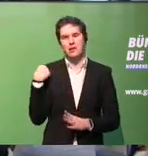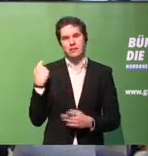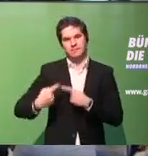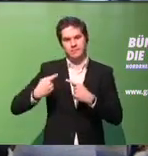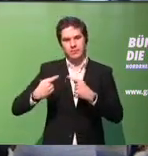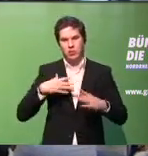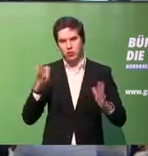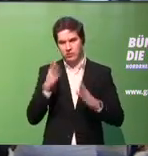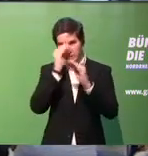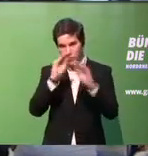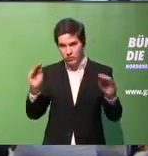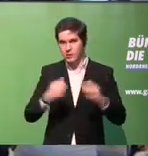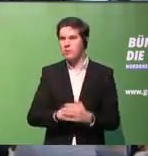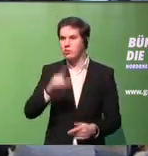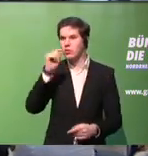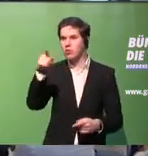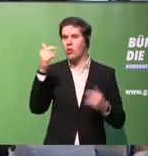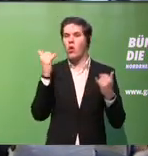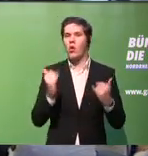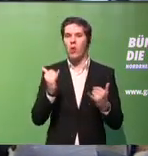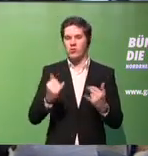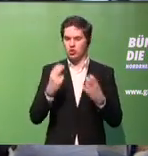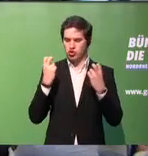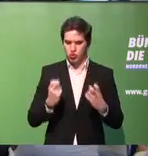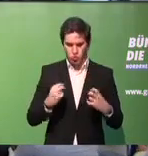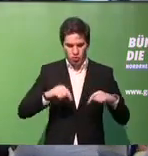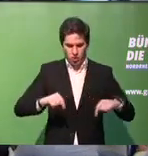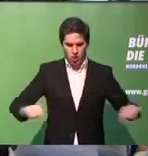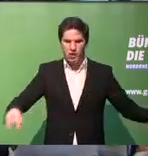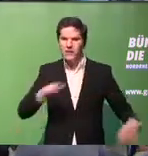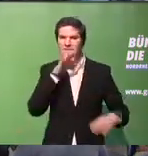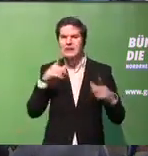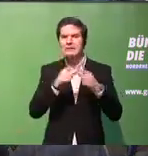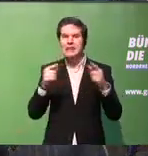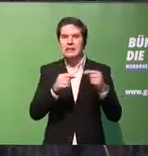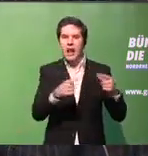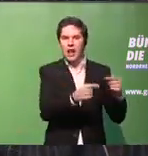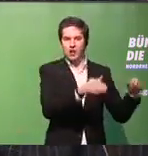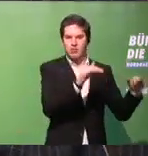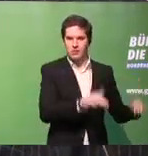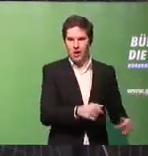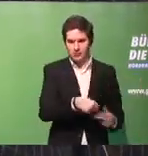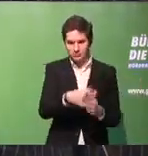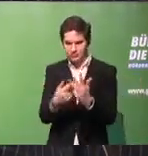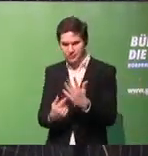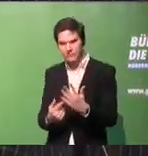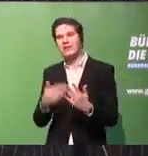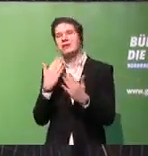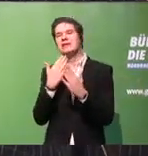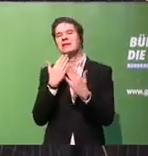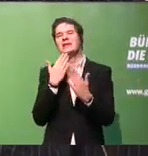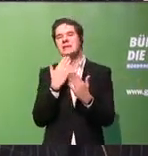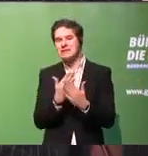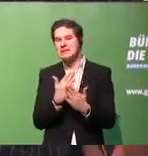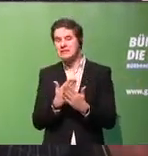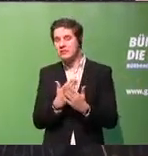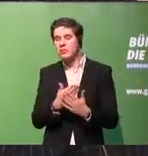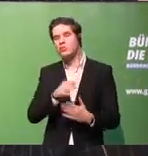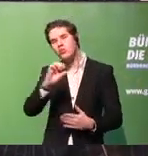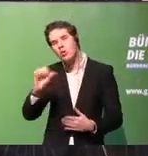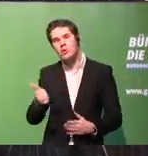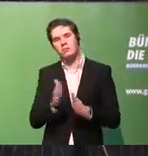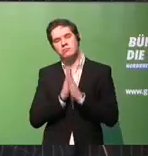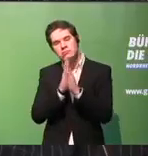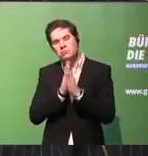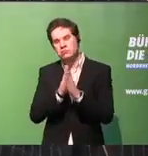habt heute alle mehrere Zettel auf euren Stühlen gefunden. Da wollen wir euch nämlich noch mal bitten, die Primary auch vor Ort als Aktion